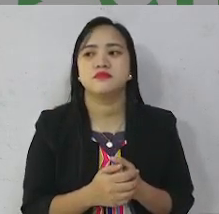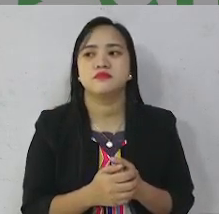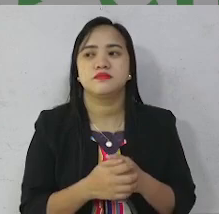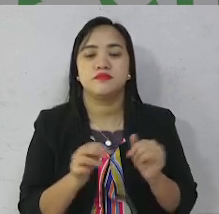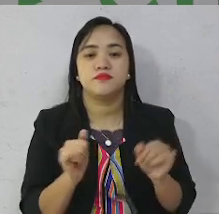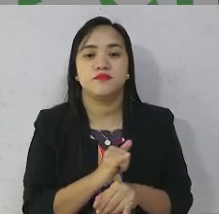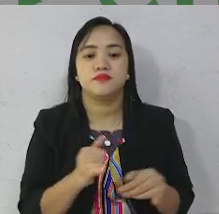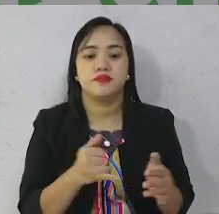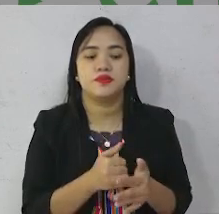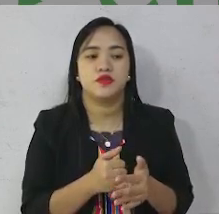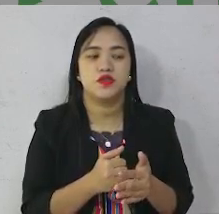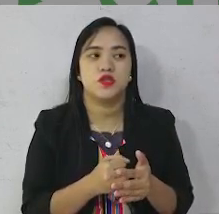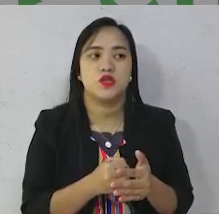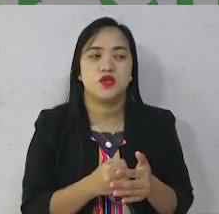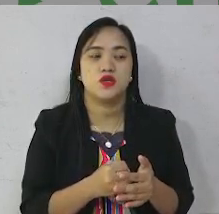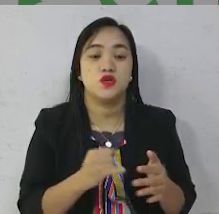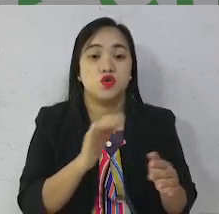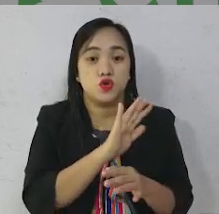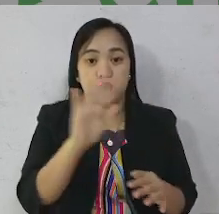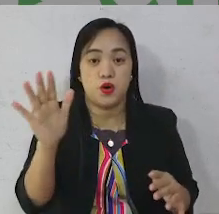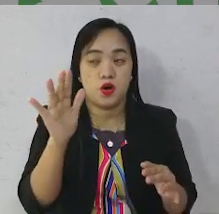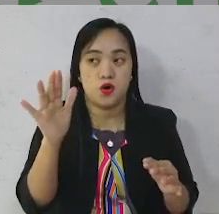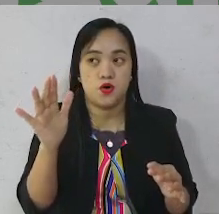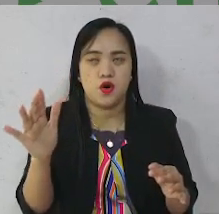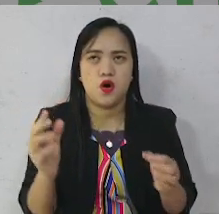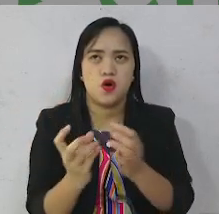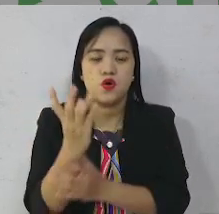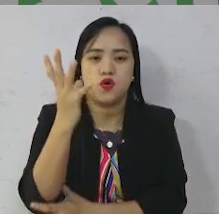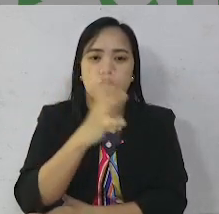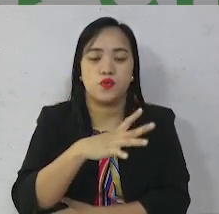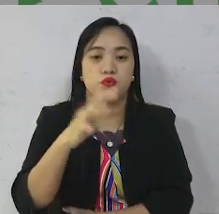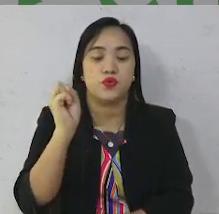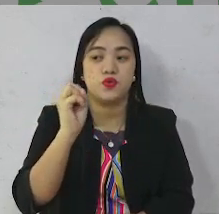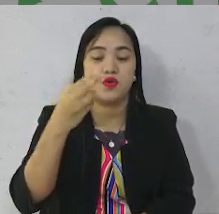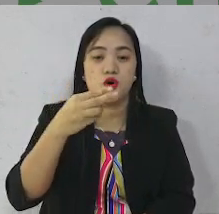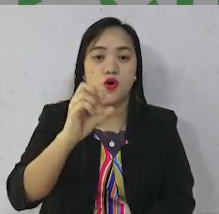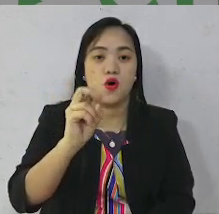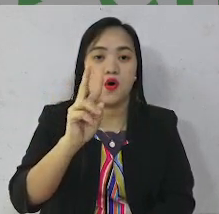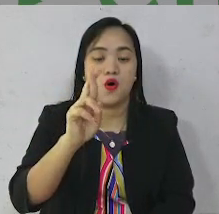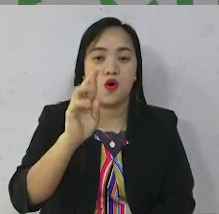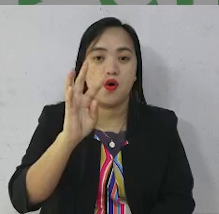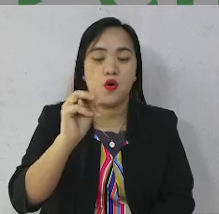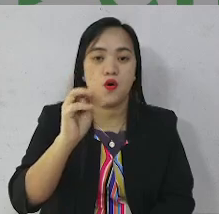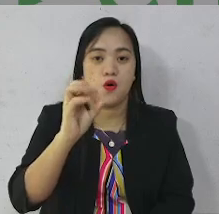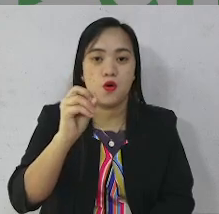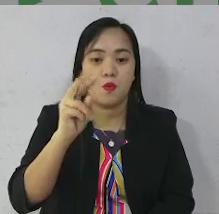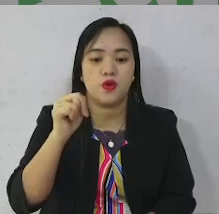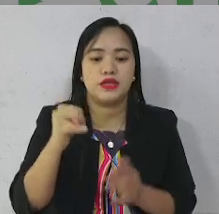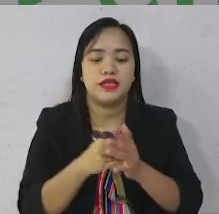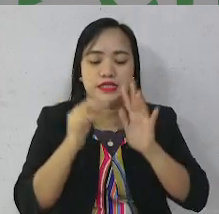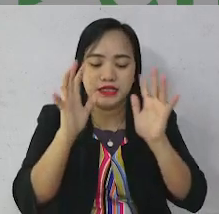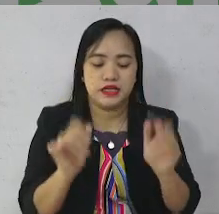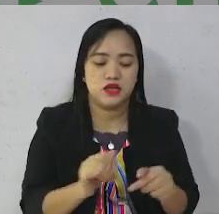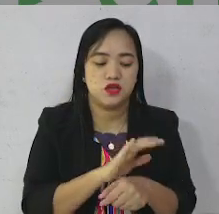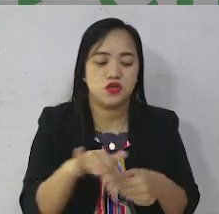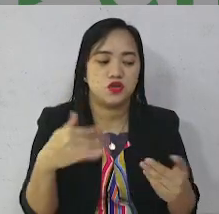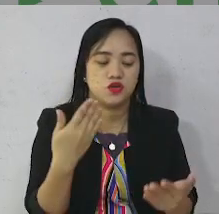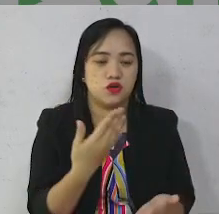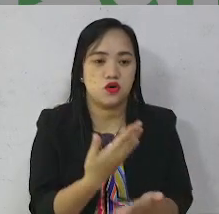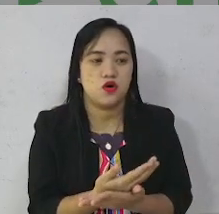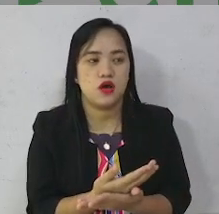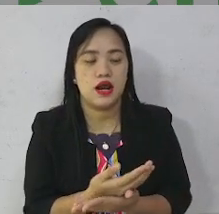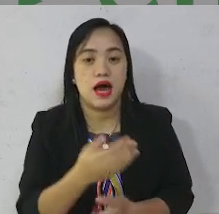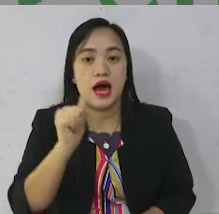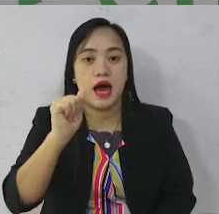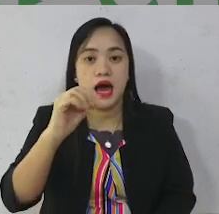yung growth horm natin na-activate Kapag tayo ay natutulog kaya ah matulog ng matulog